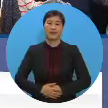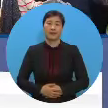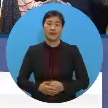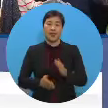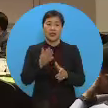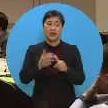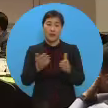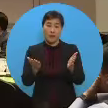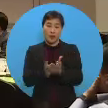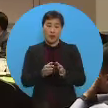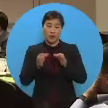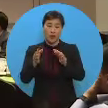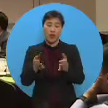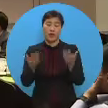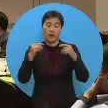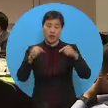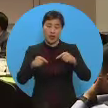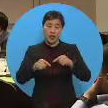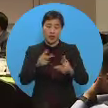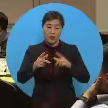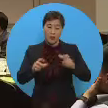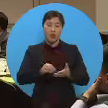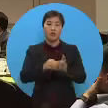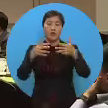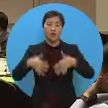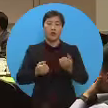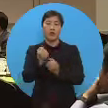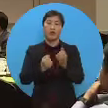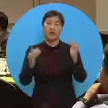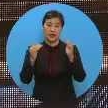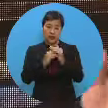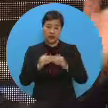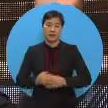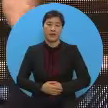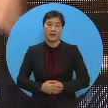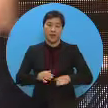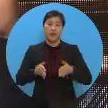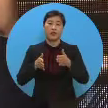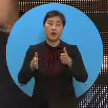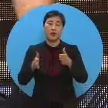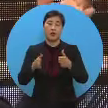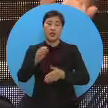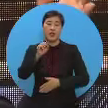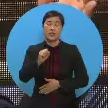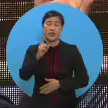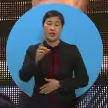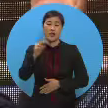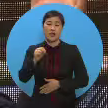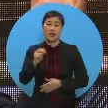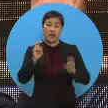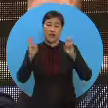열었습니다. 시군별 맞춤형 투자 유치 상담과 산업단지 입주 여건 등을 설명했습니다. 전라남도는